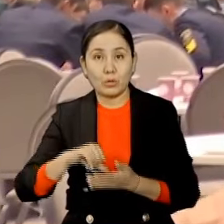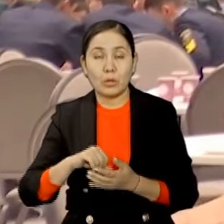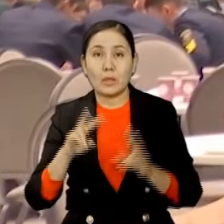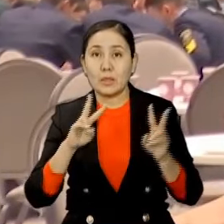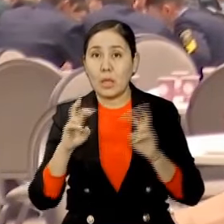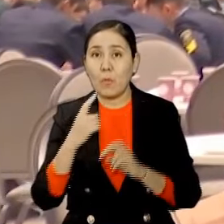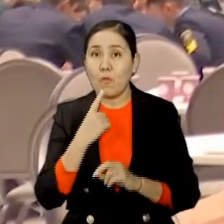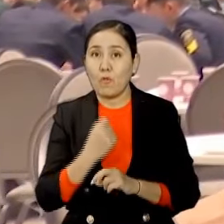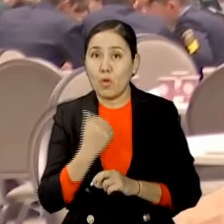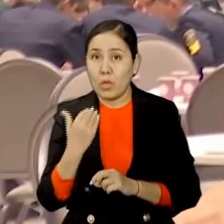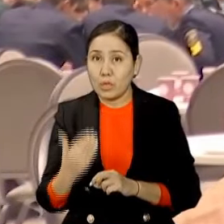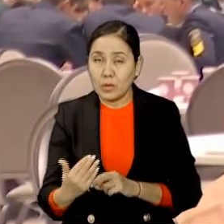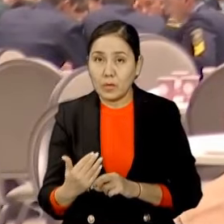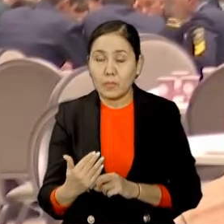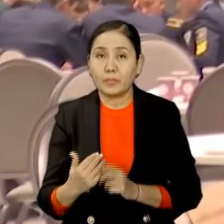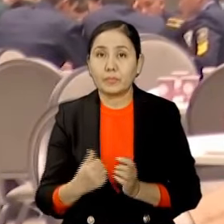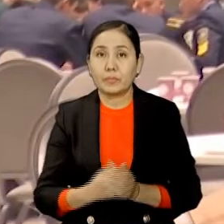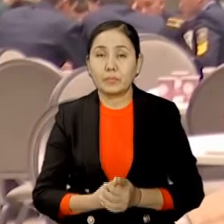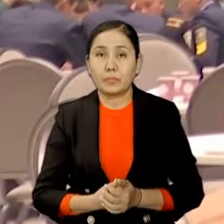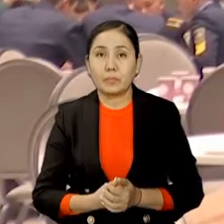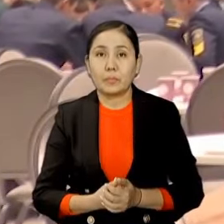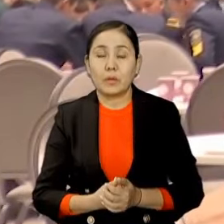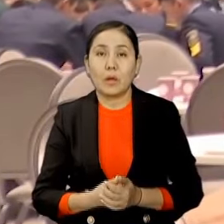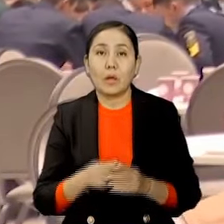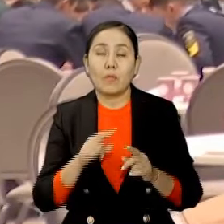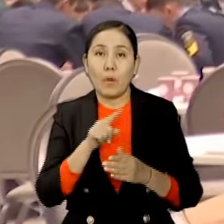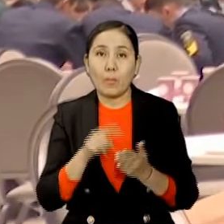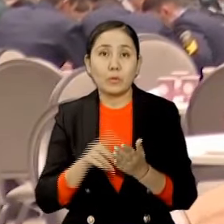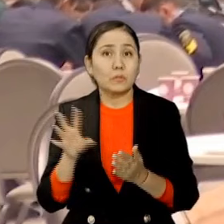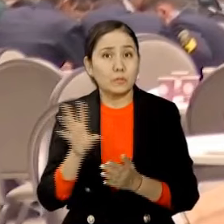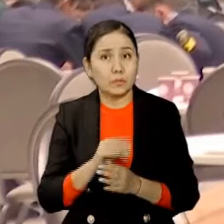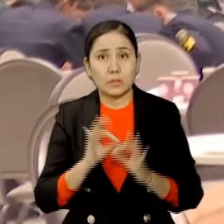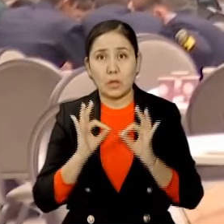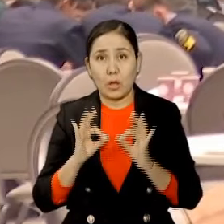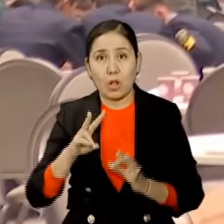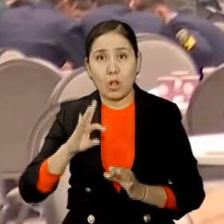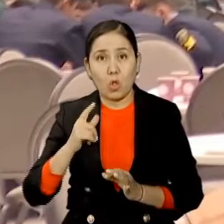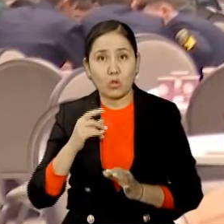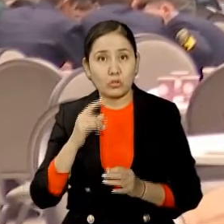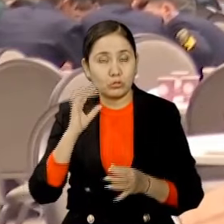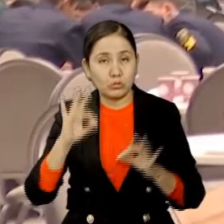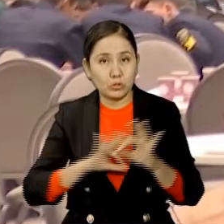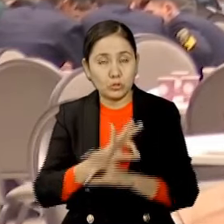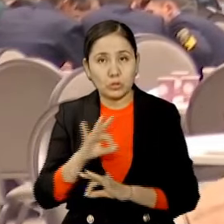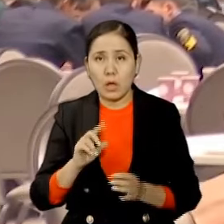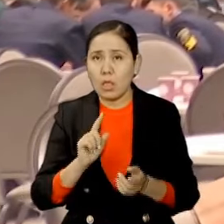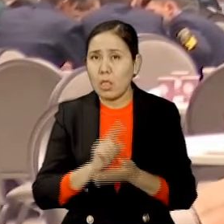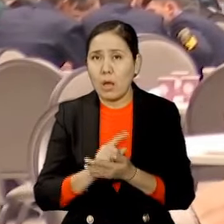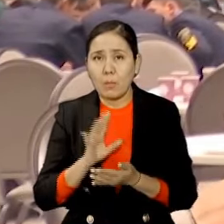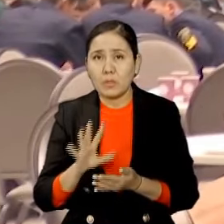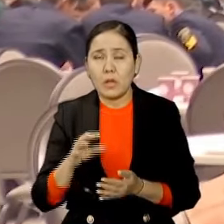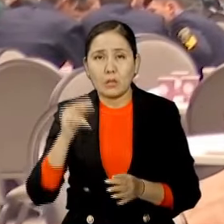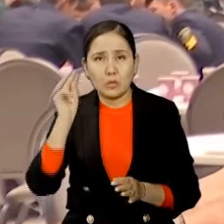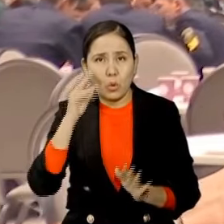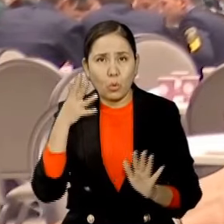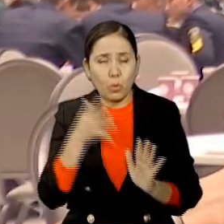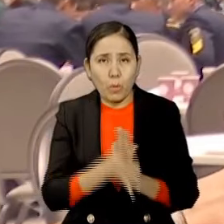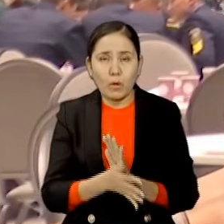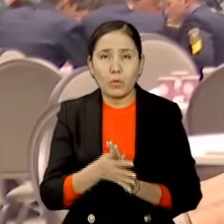военная или околовоенная. Вопросы все логичные, то есть не обязательно глубоко знать